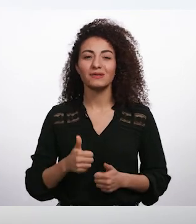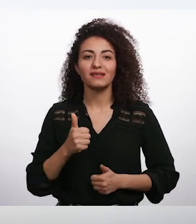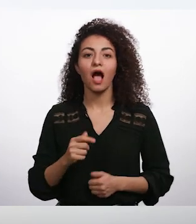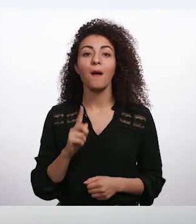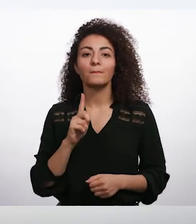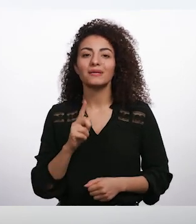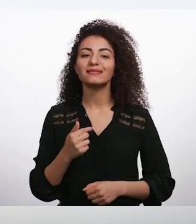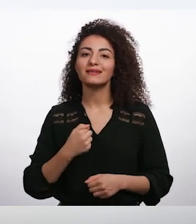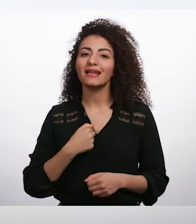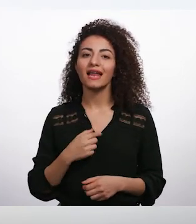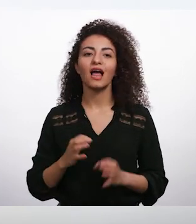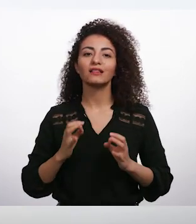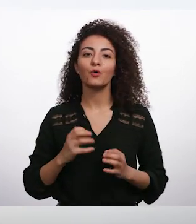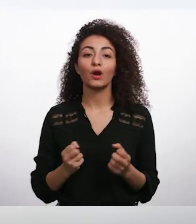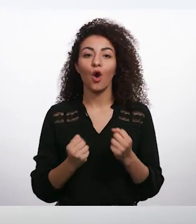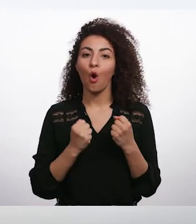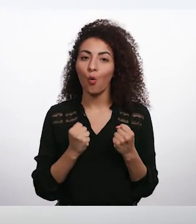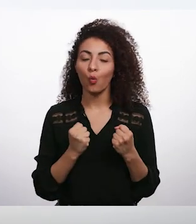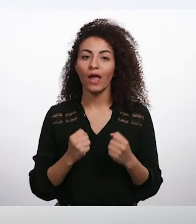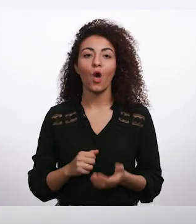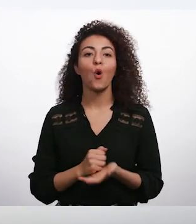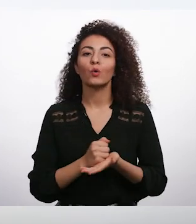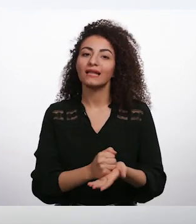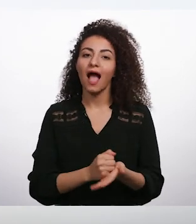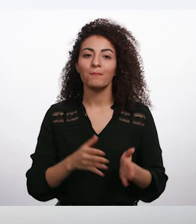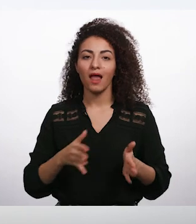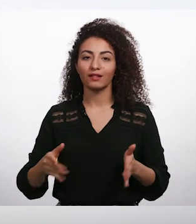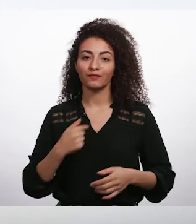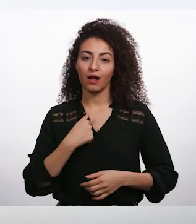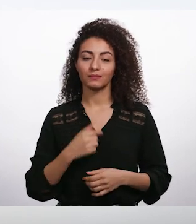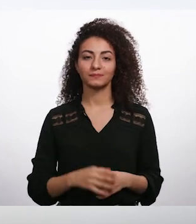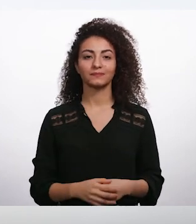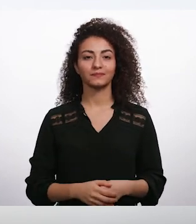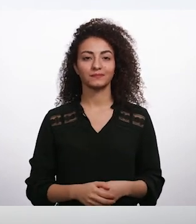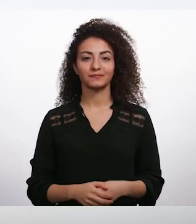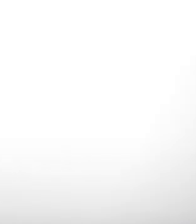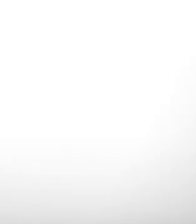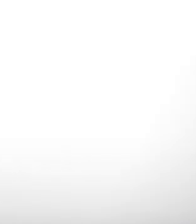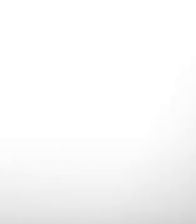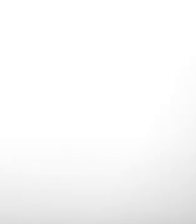الصعوبات اللي عم نمرق فيهم، نبقى نحنا القوة والدعم الأساسي لأولادنا.